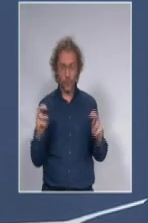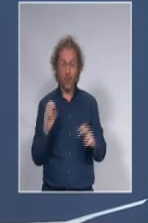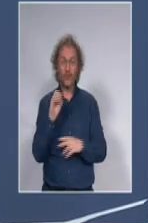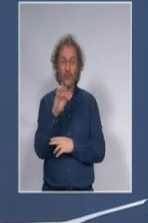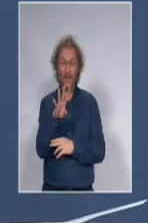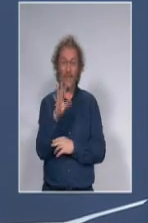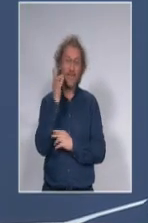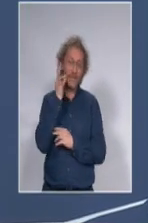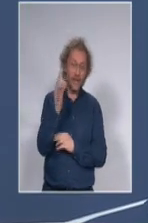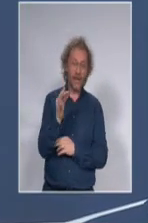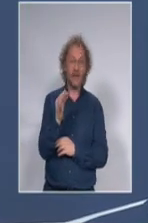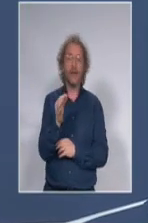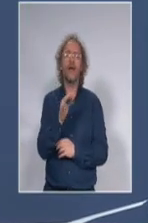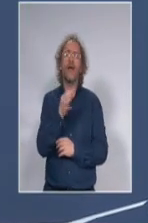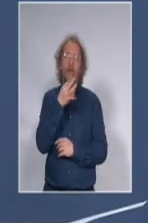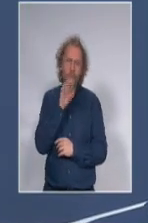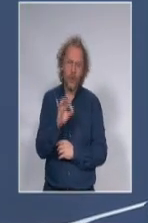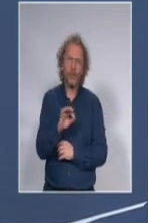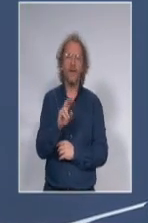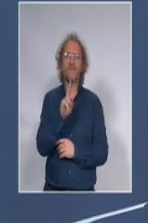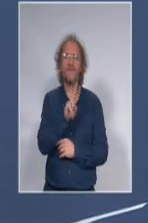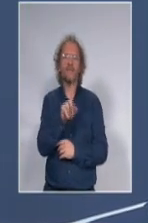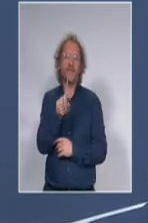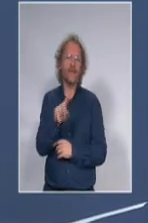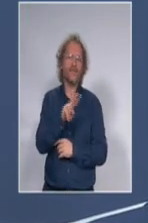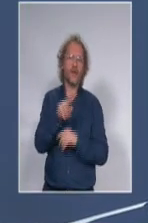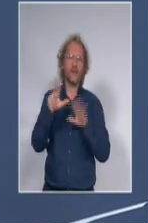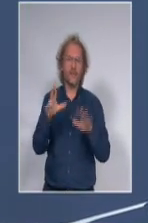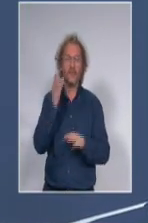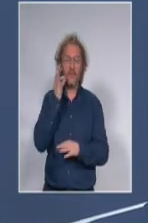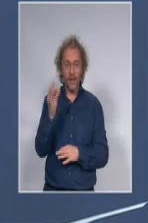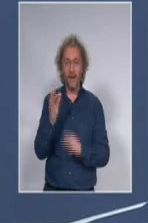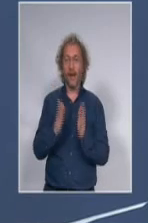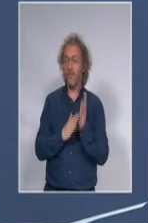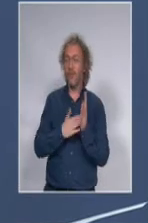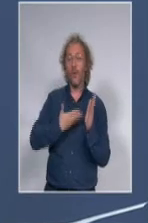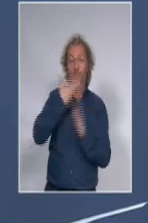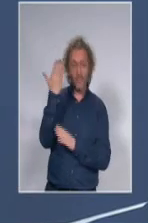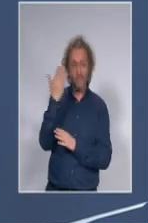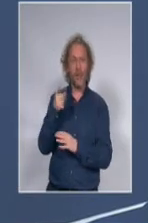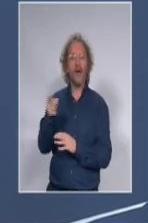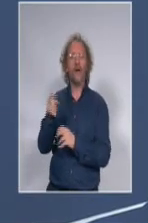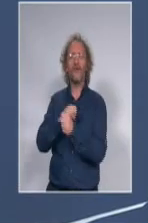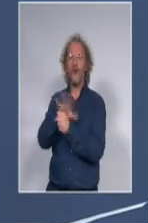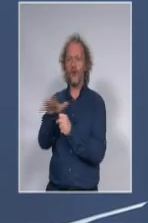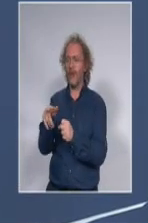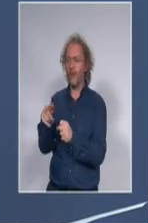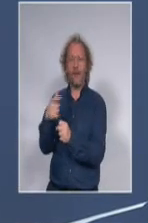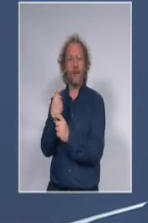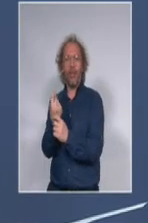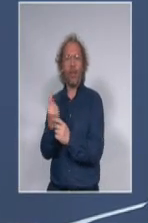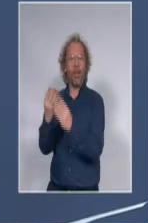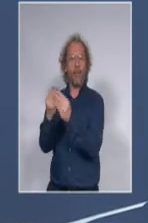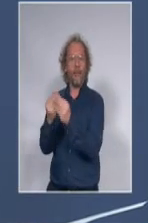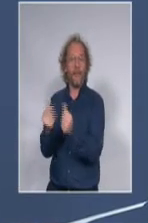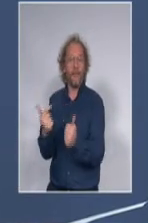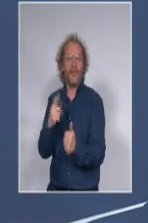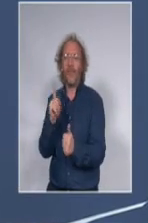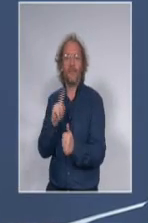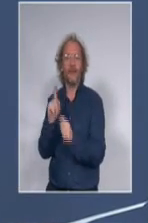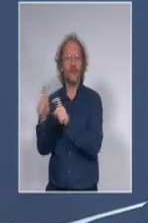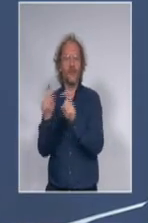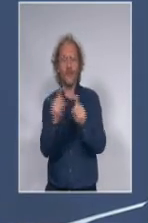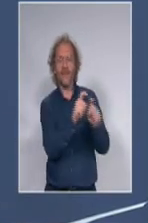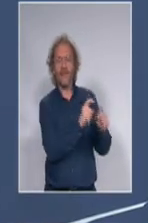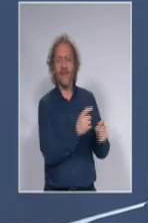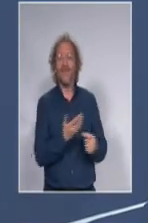21, taj virus ne bi mogao da uradi ništa. Naneo bi onoliku štetu